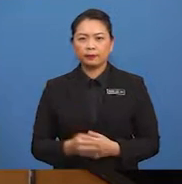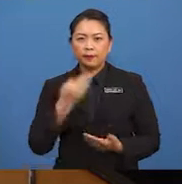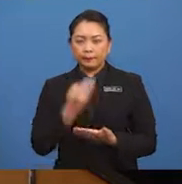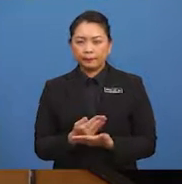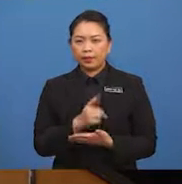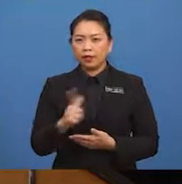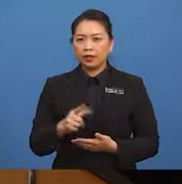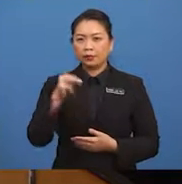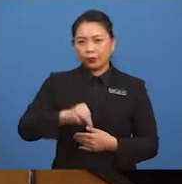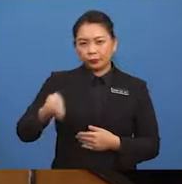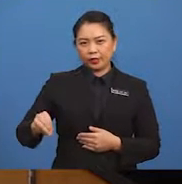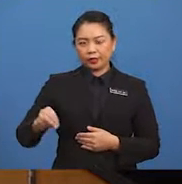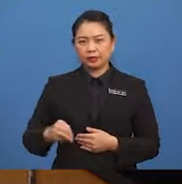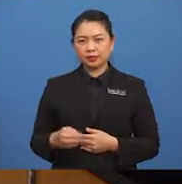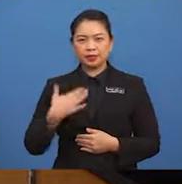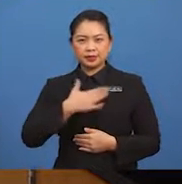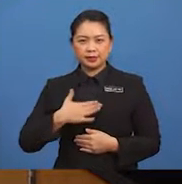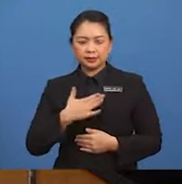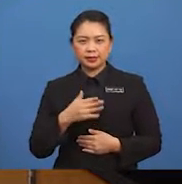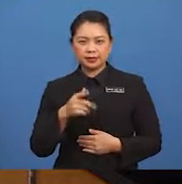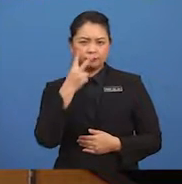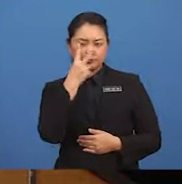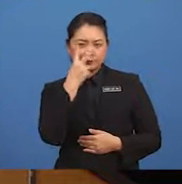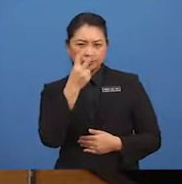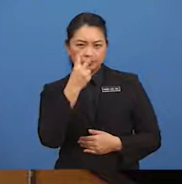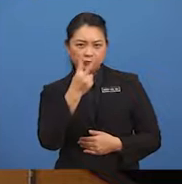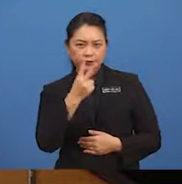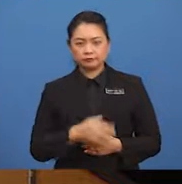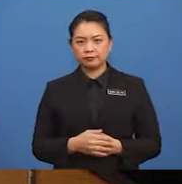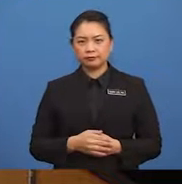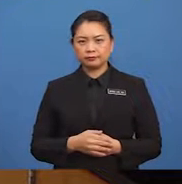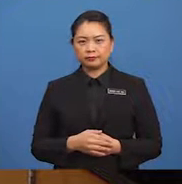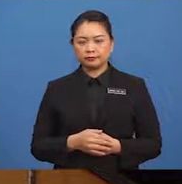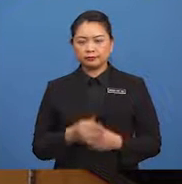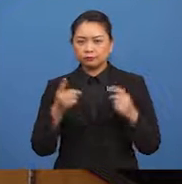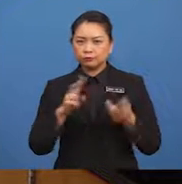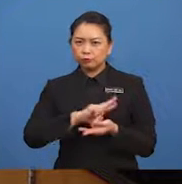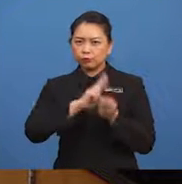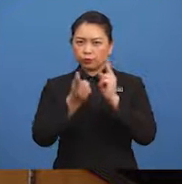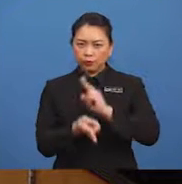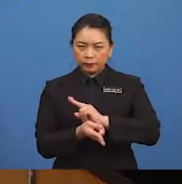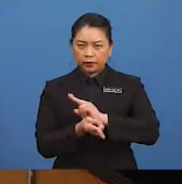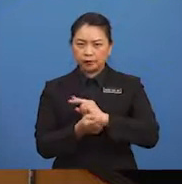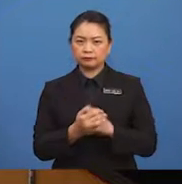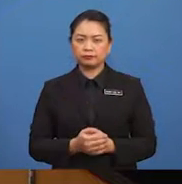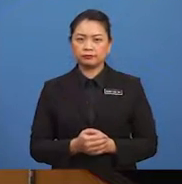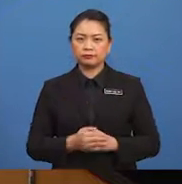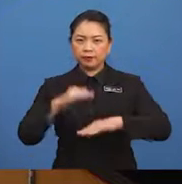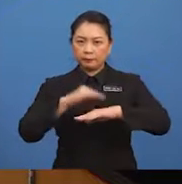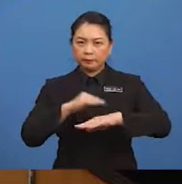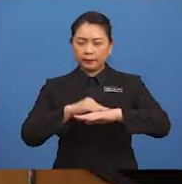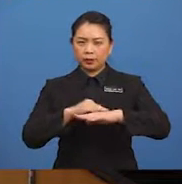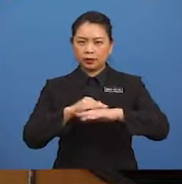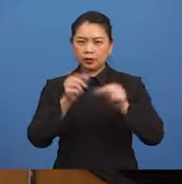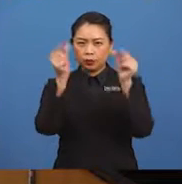Baiklah murid-murid, sila perhatikan peristiwa dan perubahan yang berlaku pada